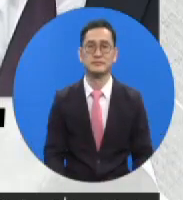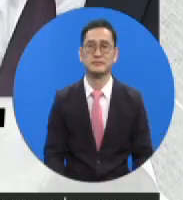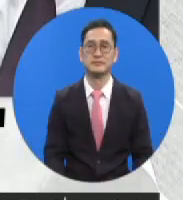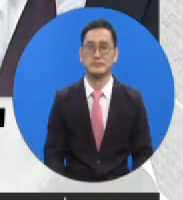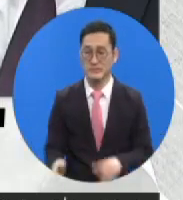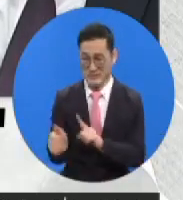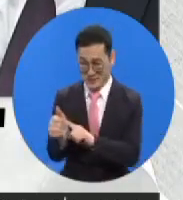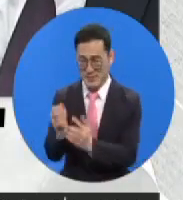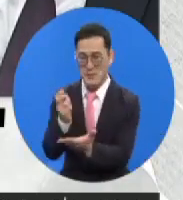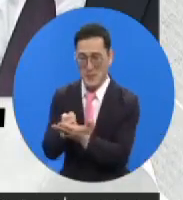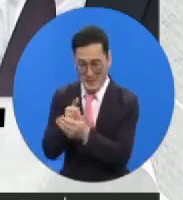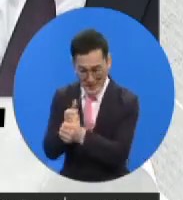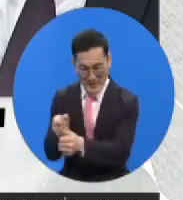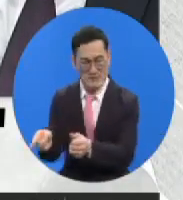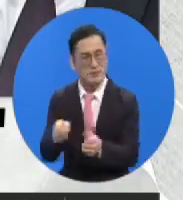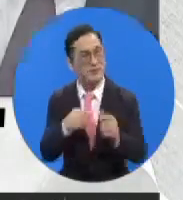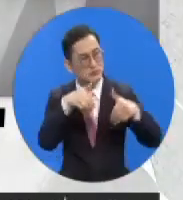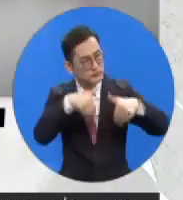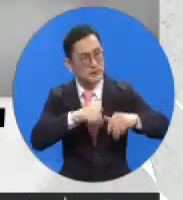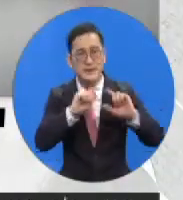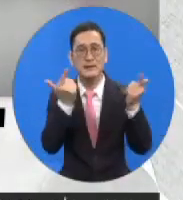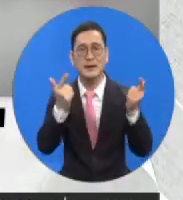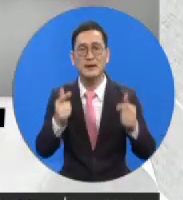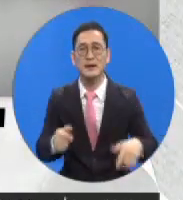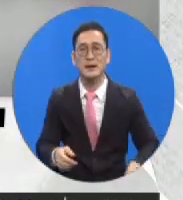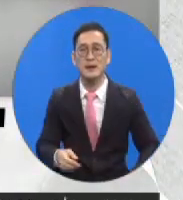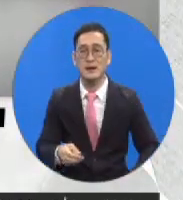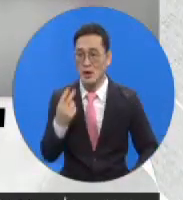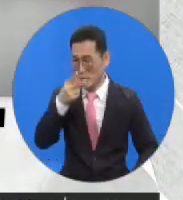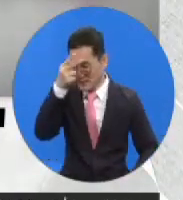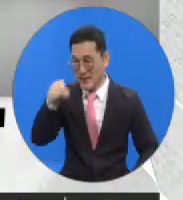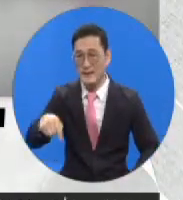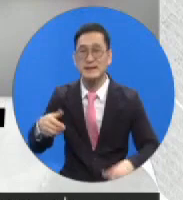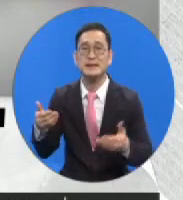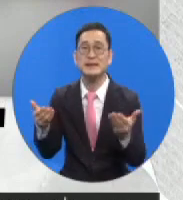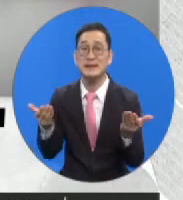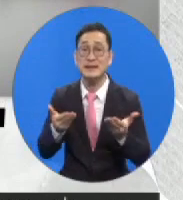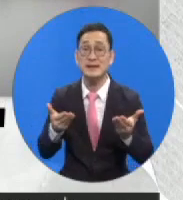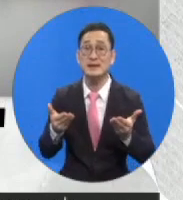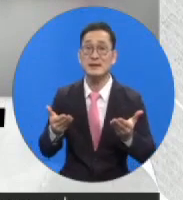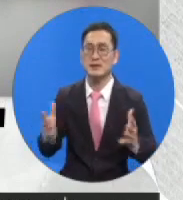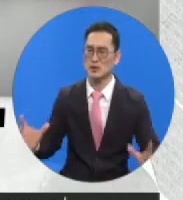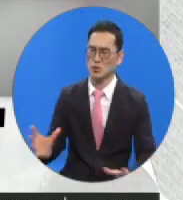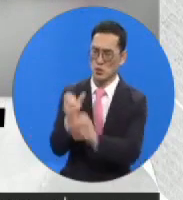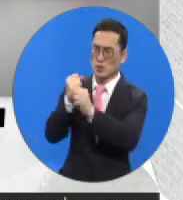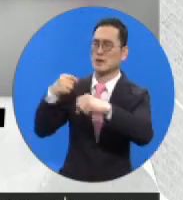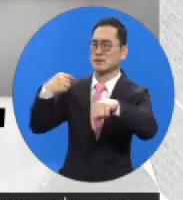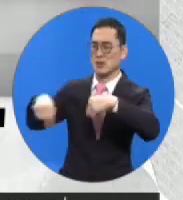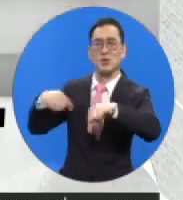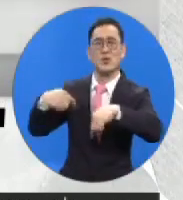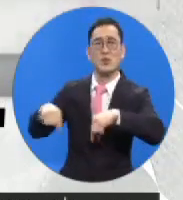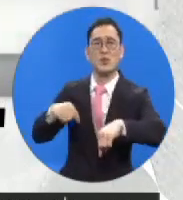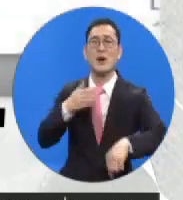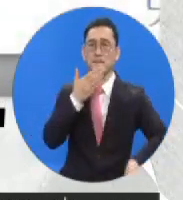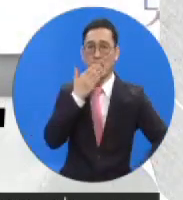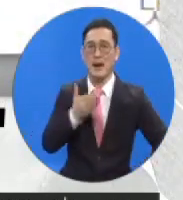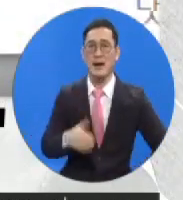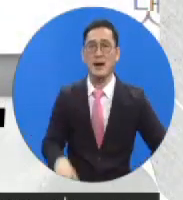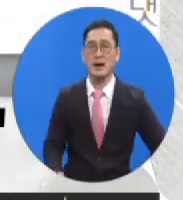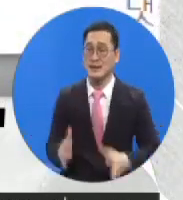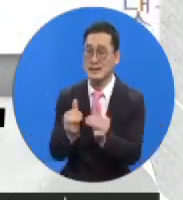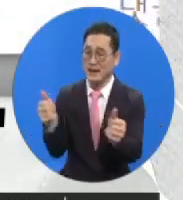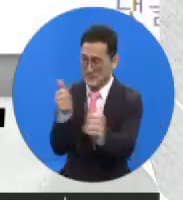거예요. 그러니까 일반적인 검찰 사무에 대해서는 지휘 감독할 수 있어요. 이 일반적인 검찰 사무라는 것은 뭐